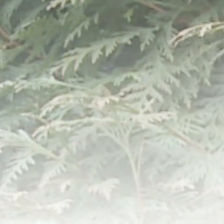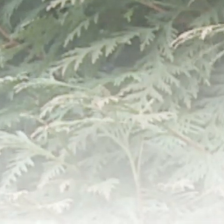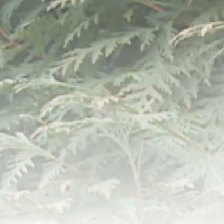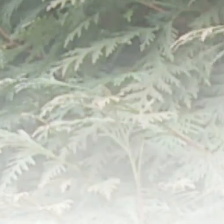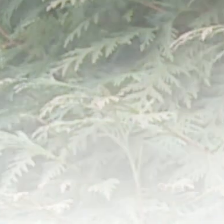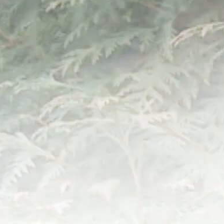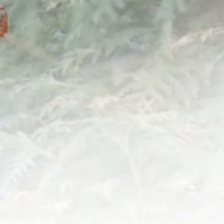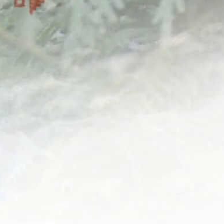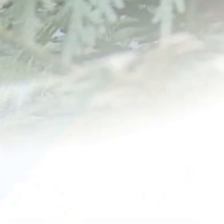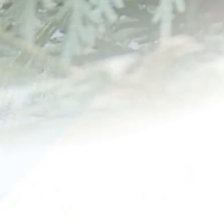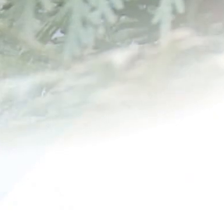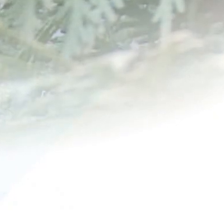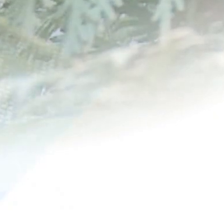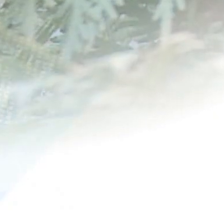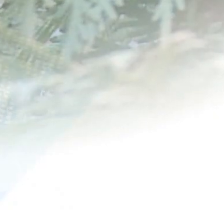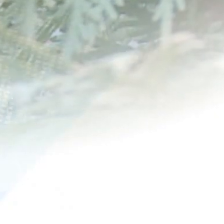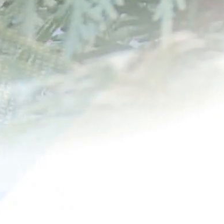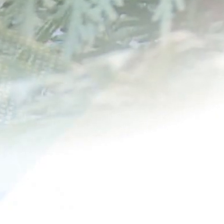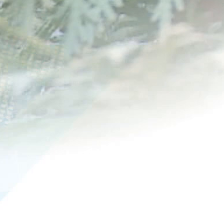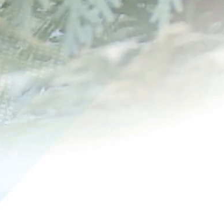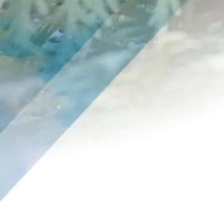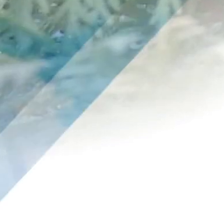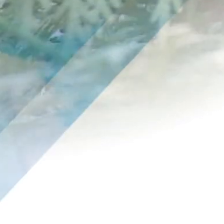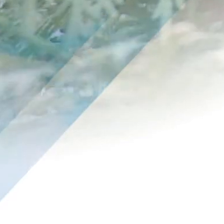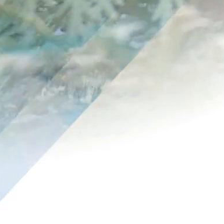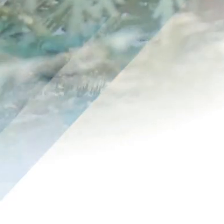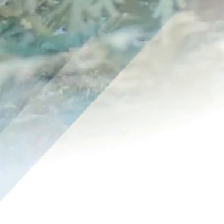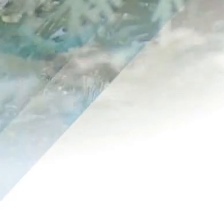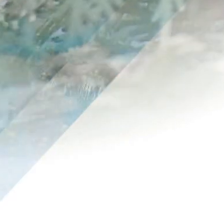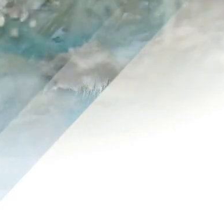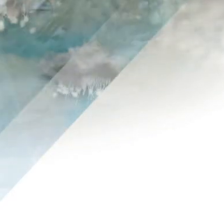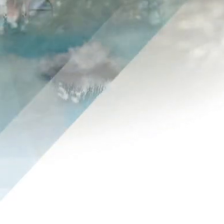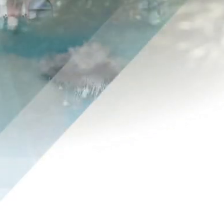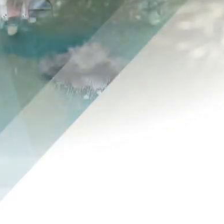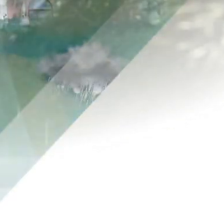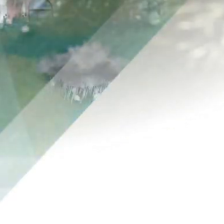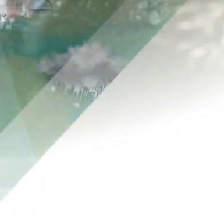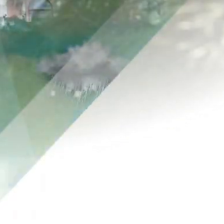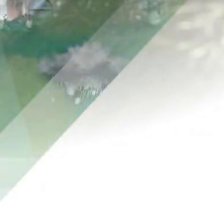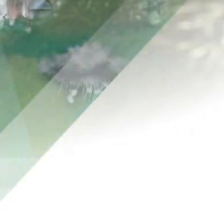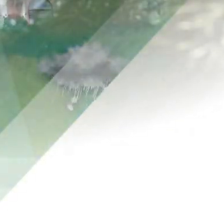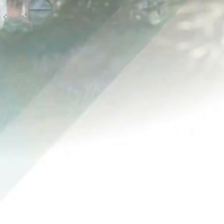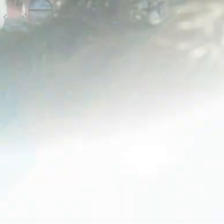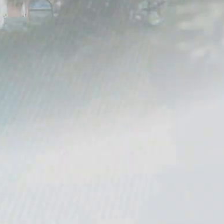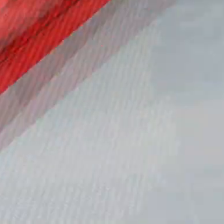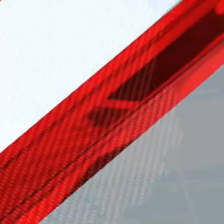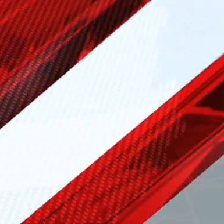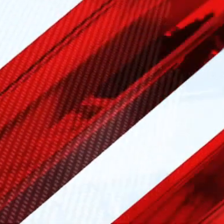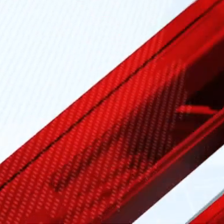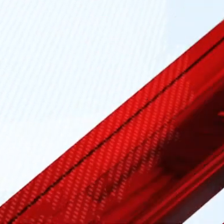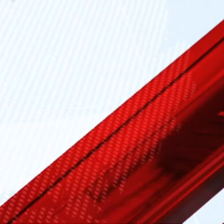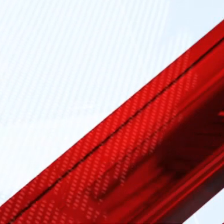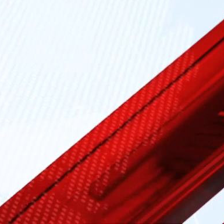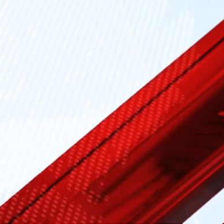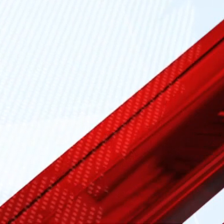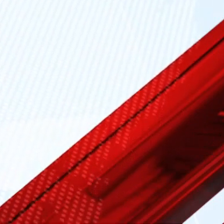воз. Назіралі за надвор'ем, лічылася, што калі ў гэты дзень цёпла, то і красавік з маем будуць цёплымі.